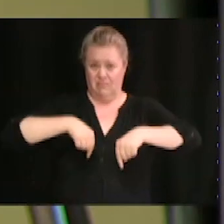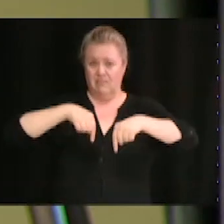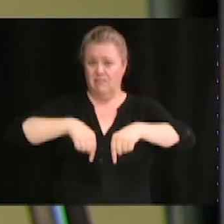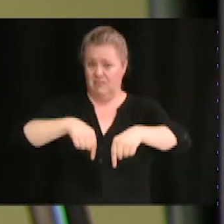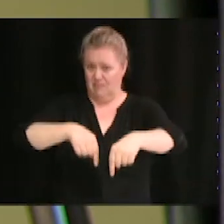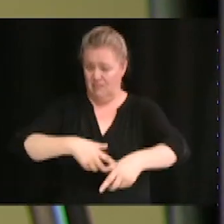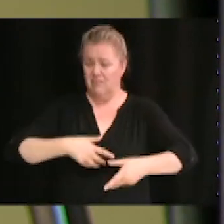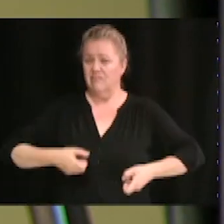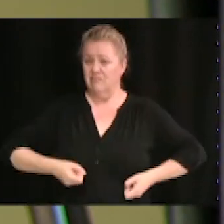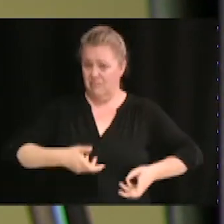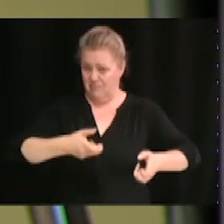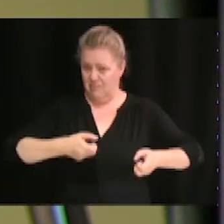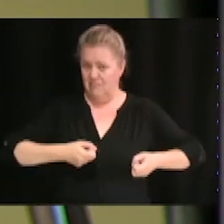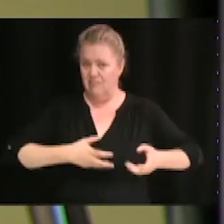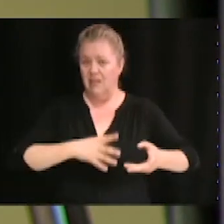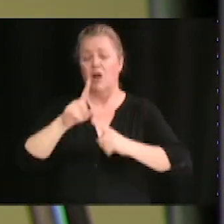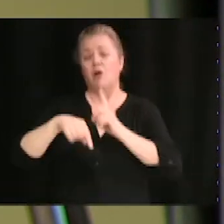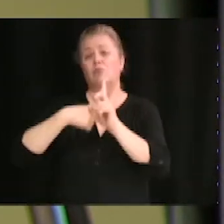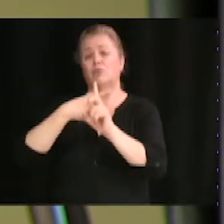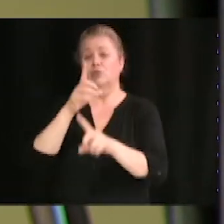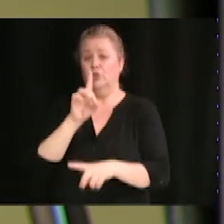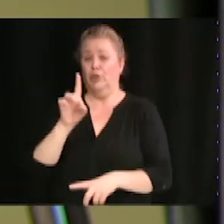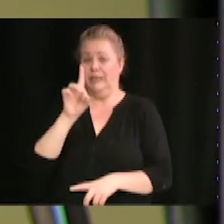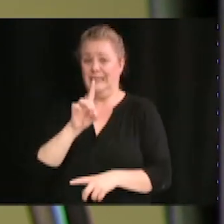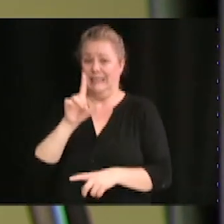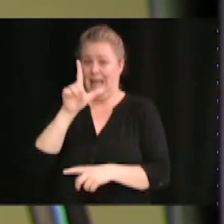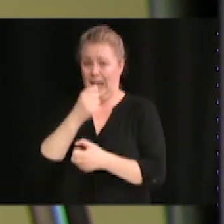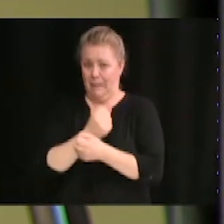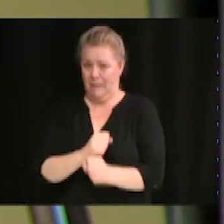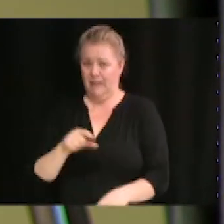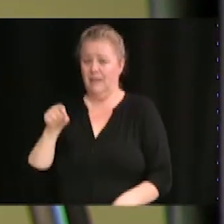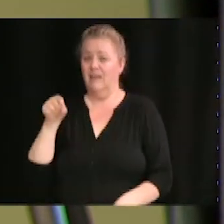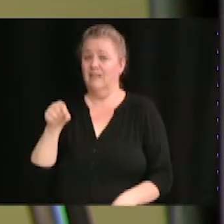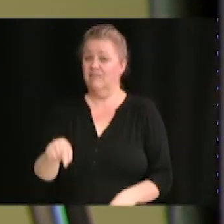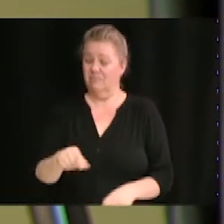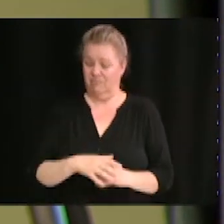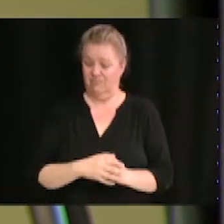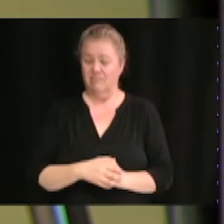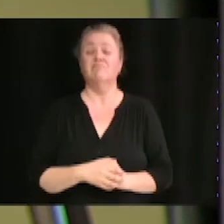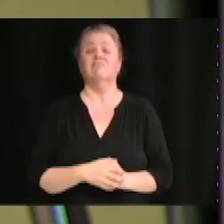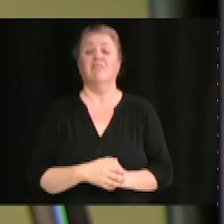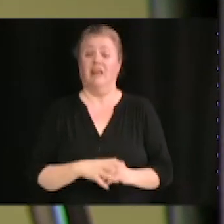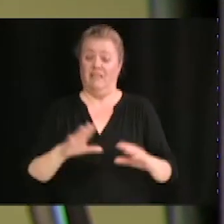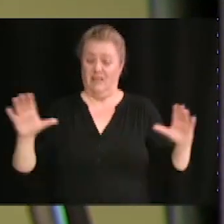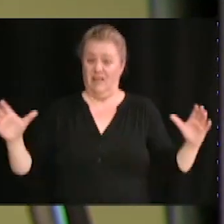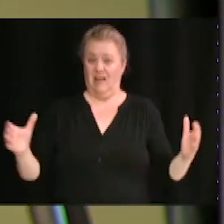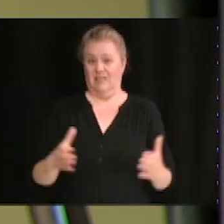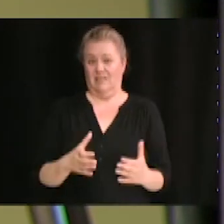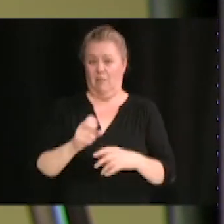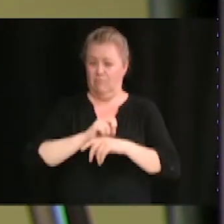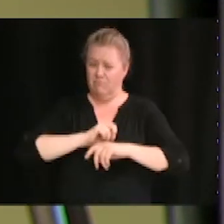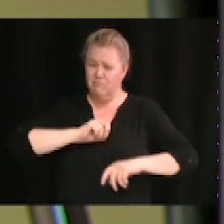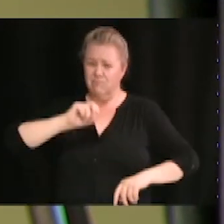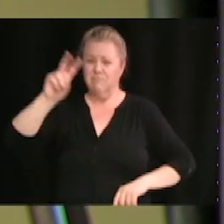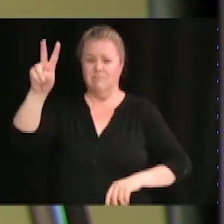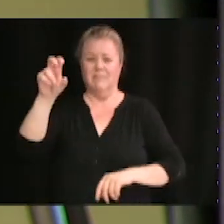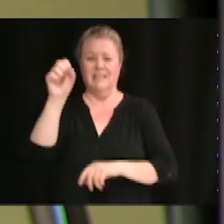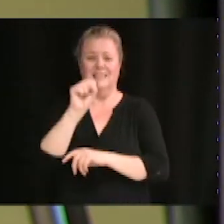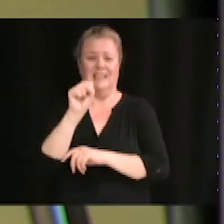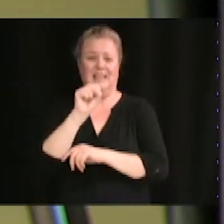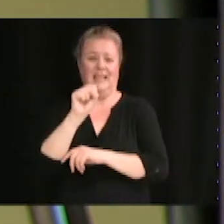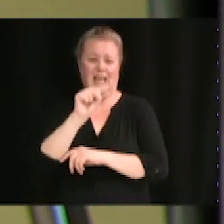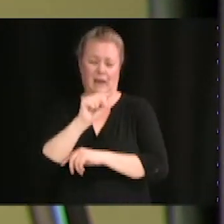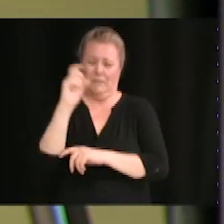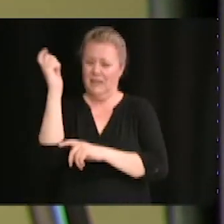accompagner. Donc, on va faire un groupe de 12 personnes totales pour aller au Sénégal et vivre une expérience humanitaire, mais inclusive. Donc,